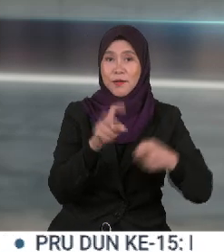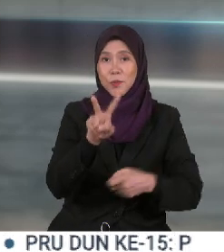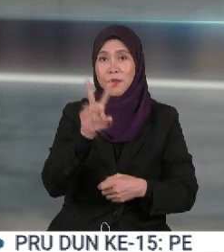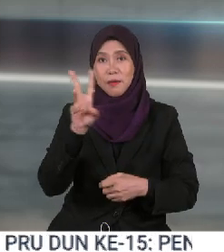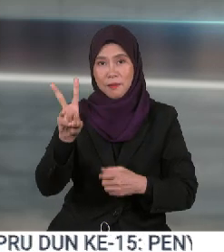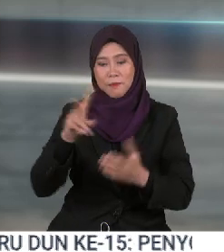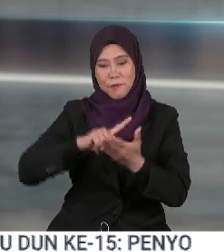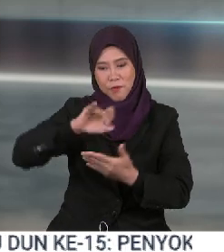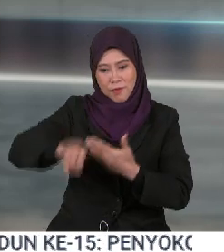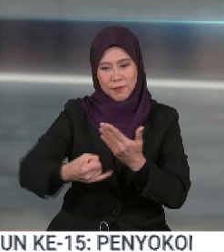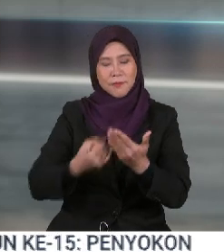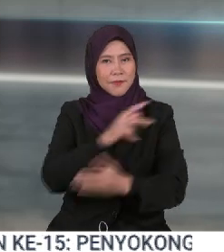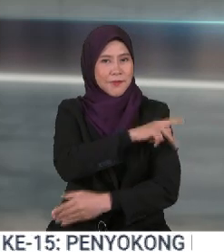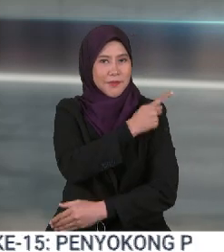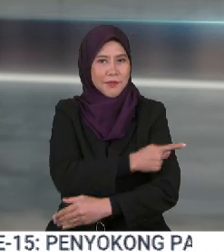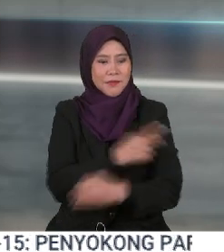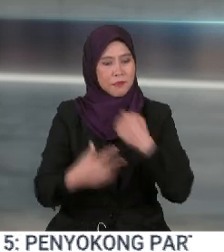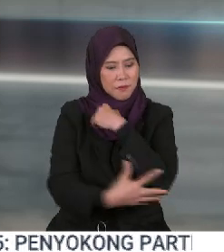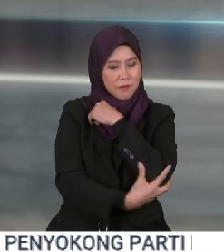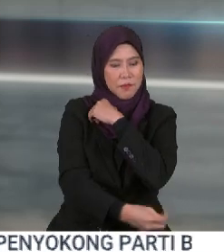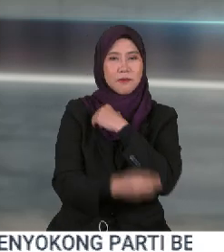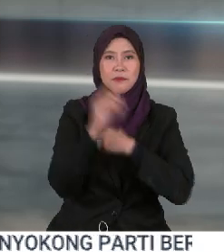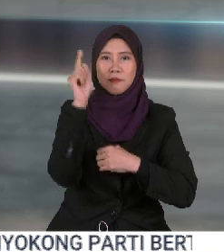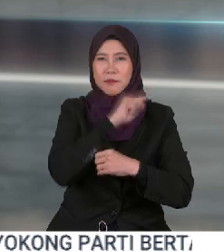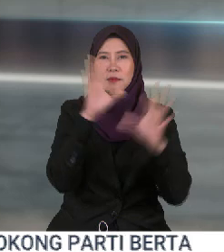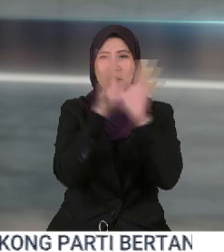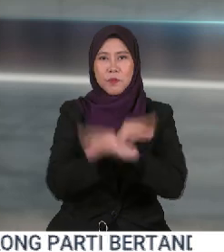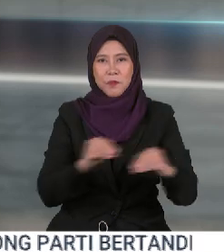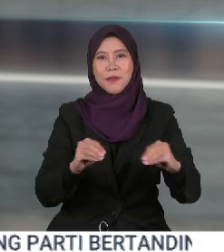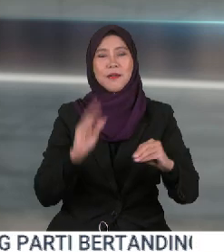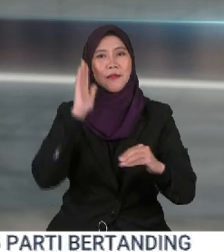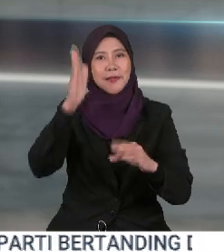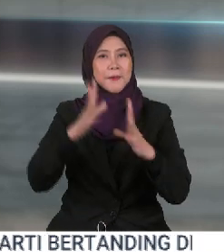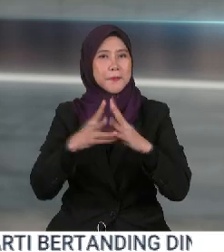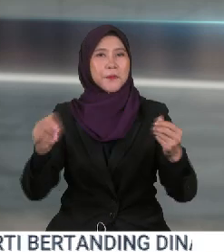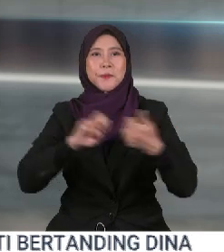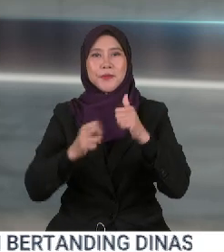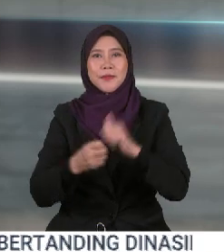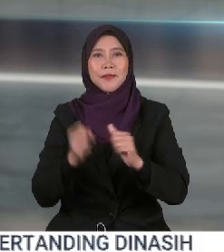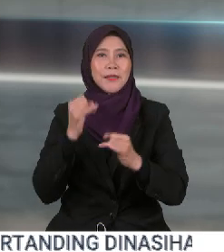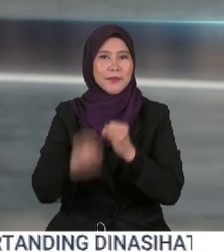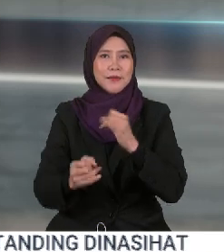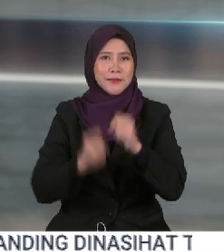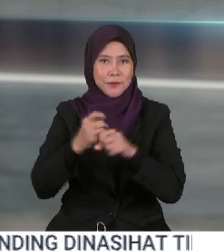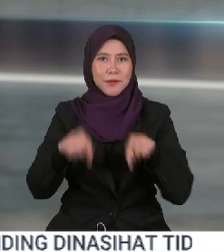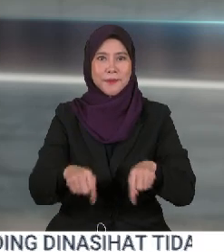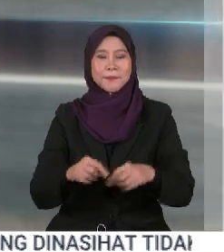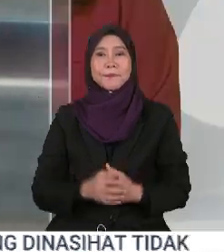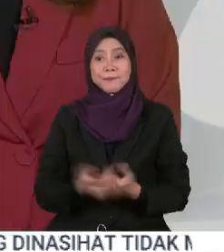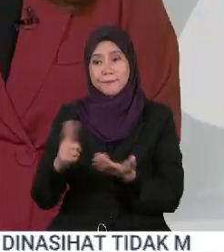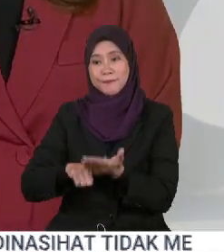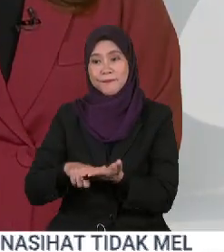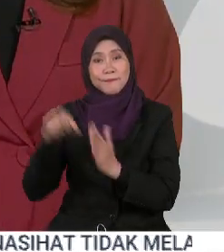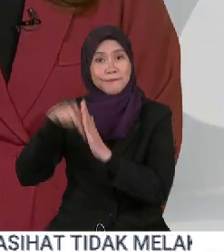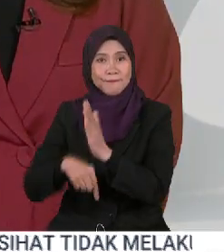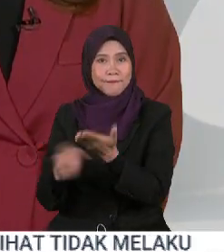projek baik pulih klinik kesihatan daif di Sarawak akan diselesaikan menjelang penghujung tahun ini. Kita langsung saja bersama Vanessa Mering. Silakan,